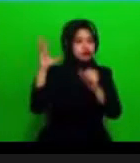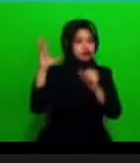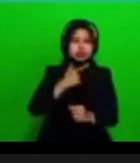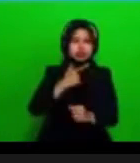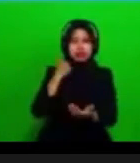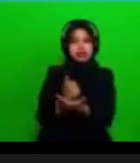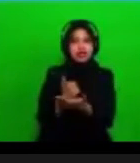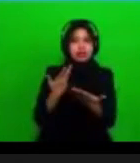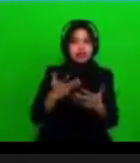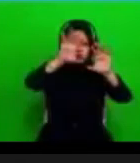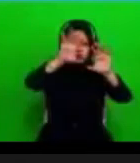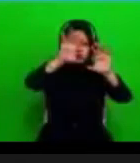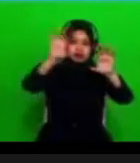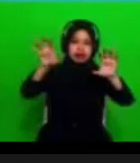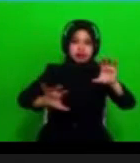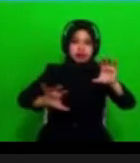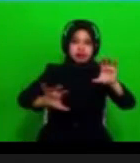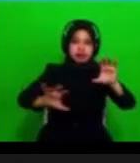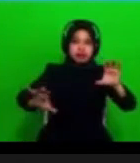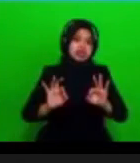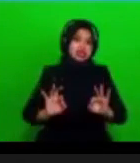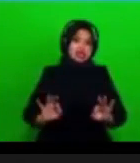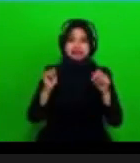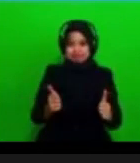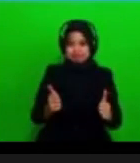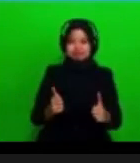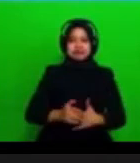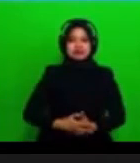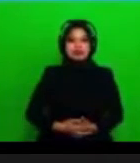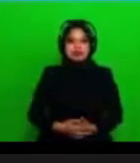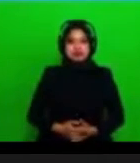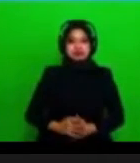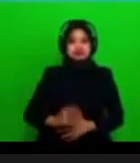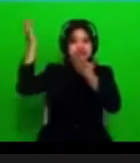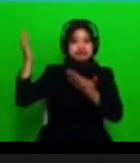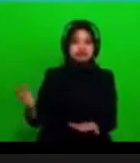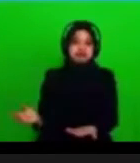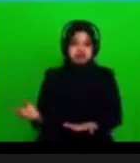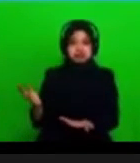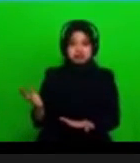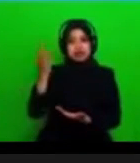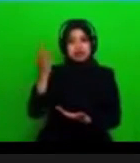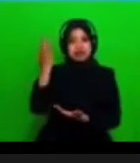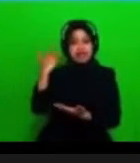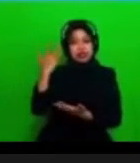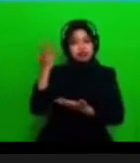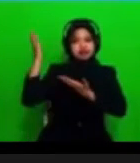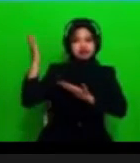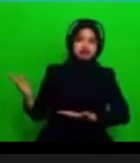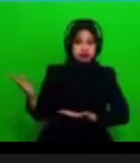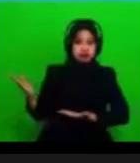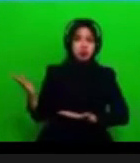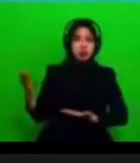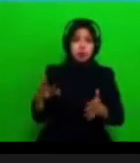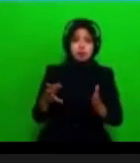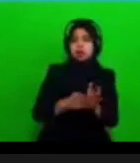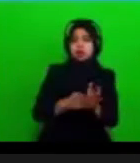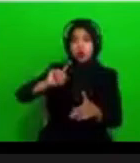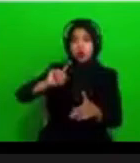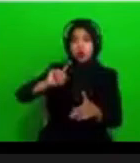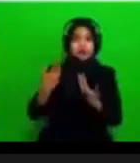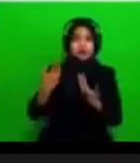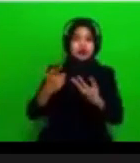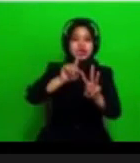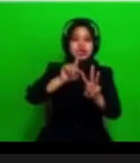fokus yang paling penting, yaitu peta atau jalan pendidikan. Ini tren, ini menggambarkan yang tadi. Kemudian masalah utamanya